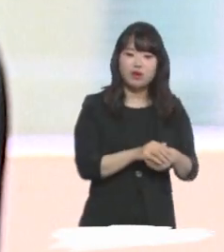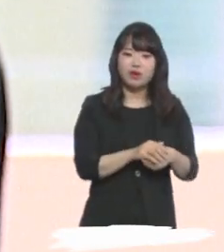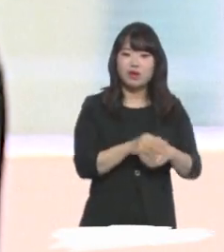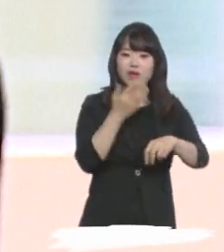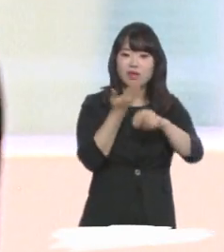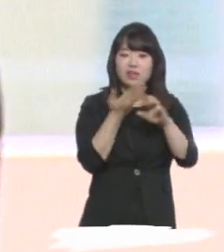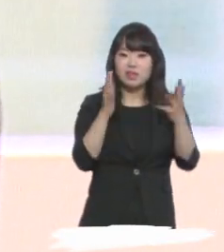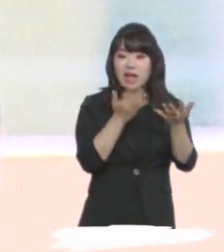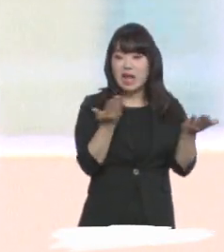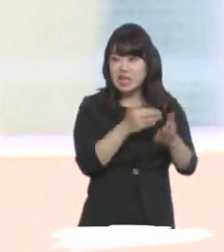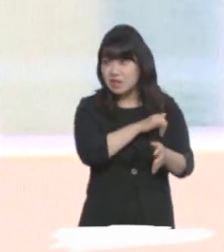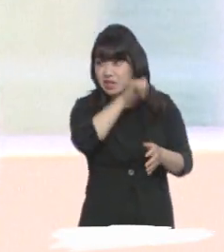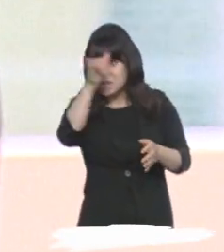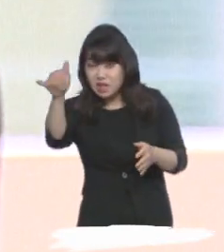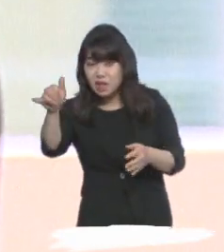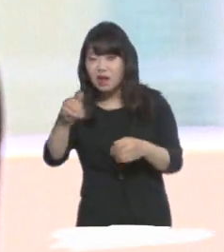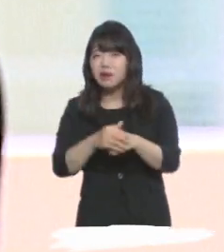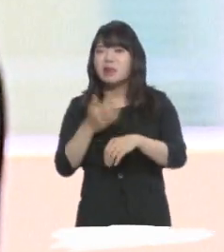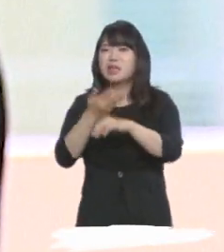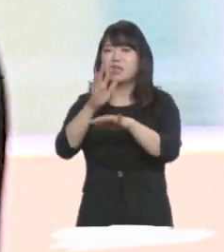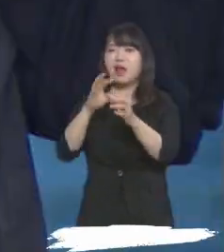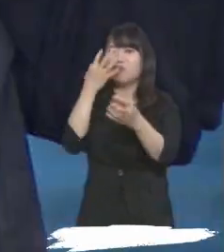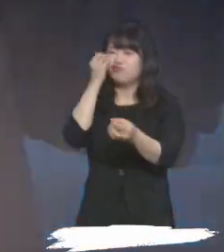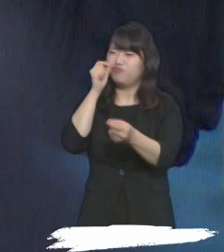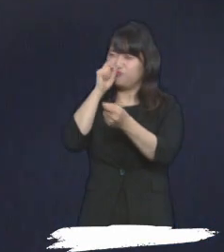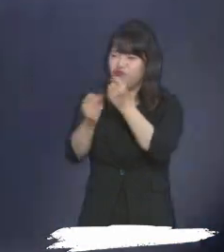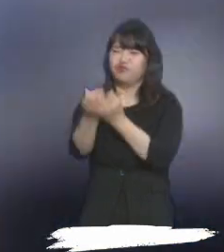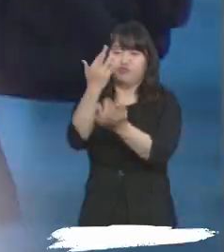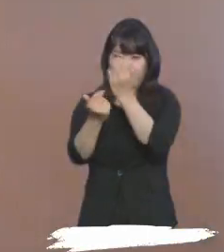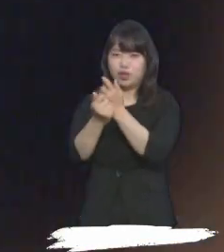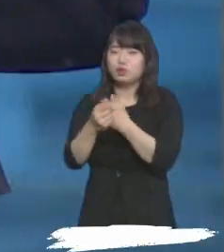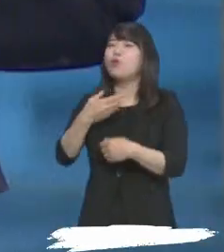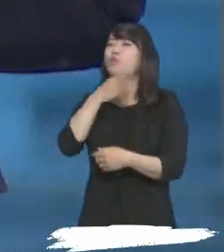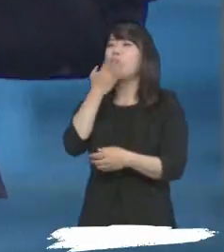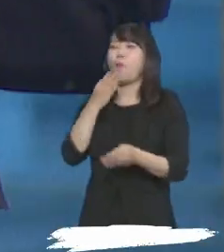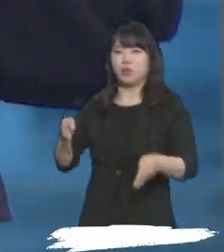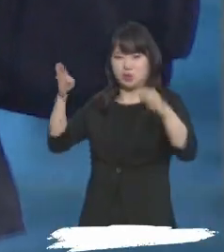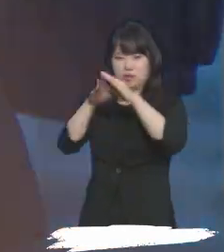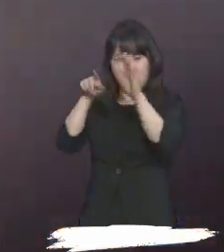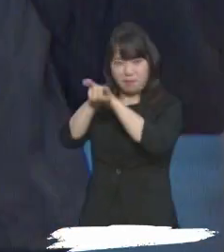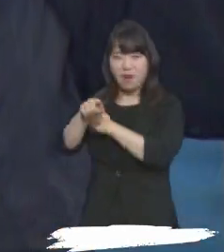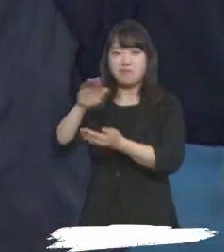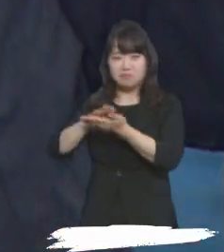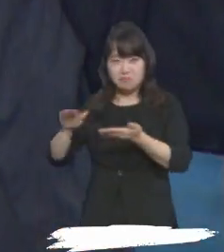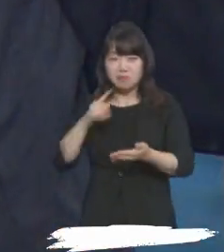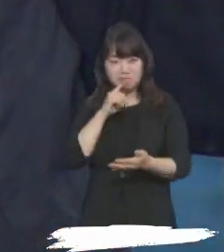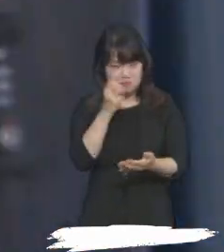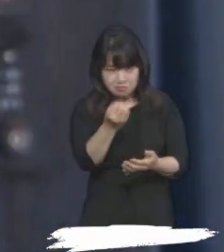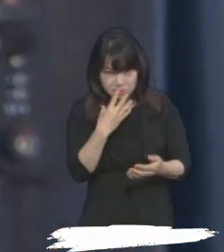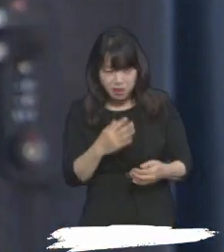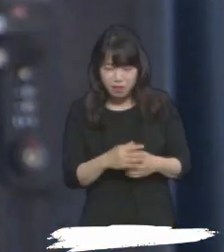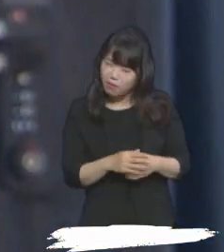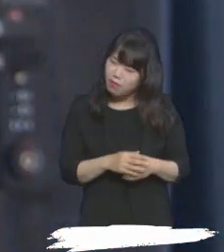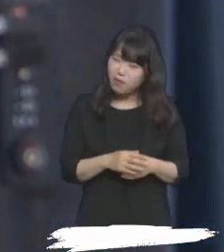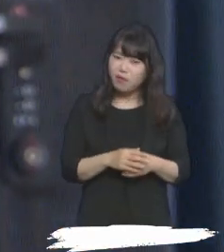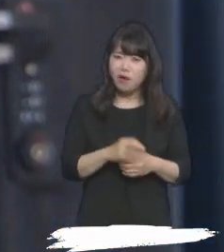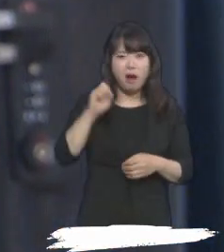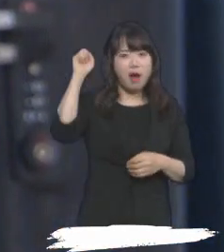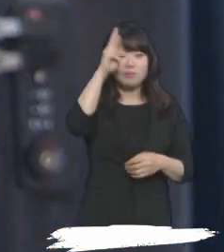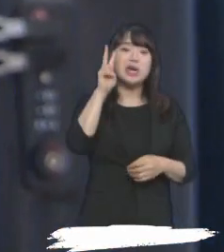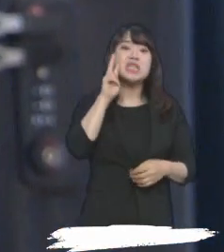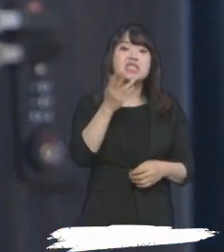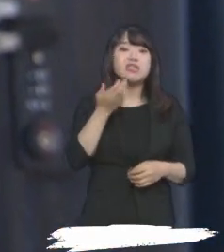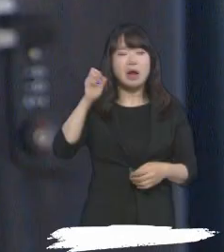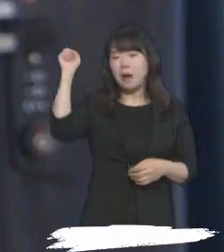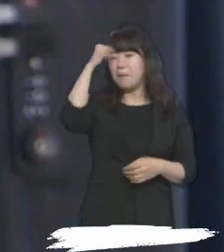목적이 유럽의 소각장을 견학하고 노인복지시설을 방문하는 것이라고 말을 바꿨습니다. 견학 장소가 출발 이틀